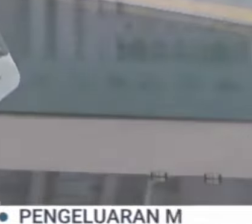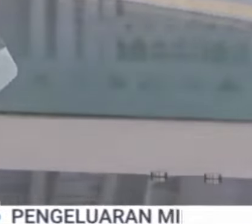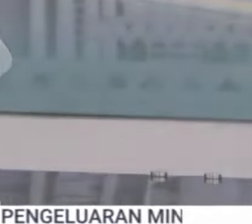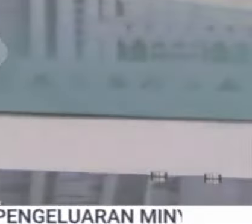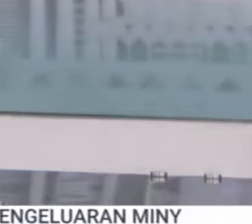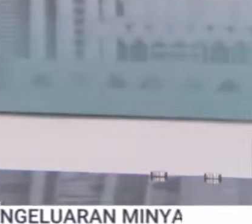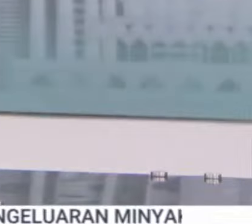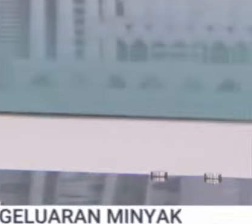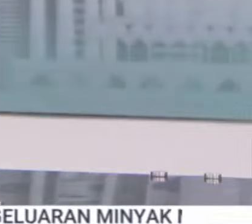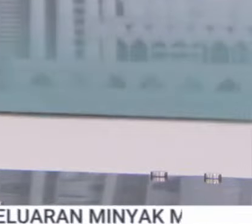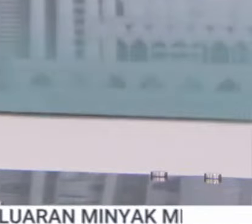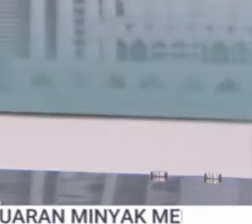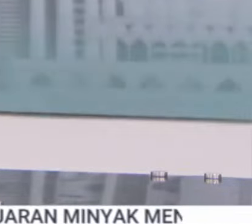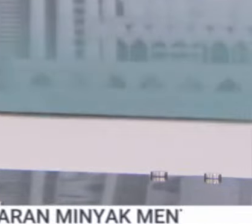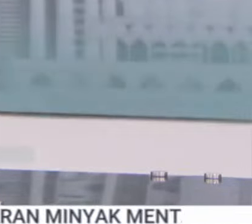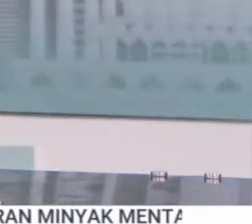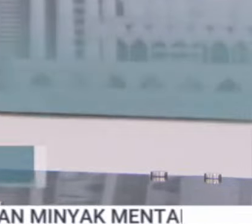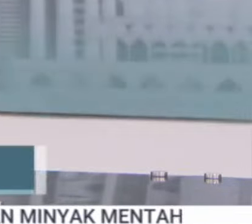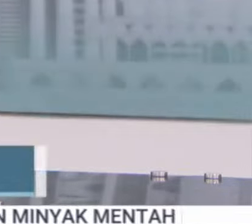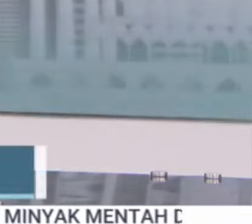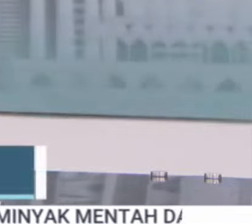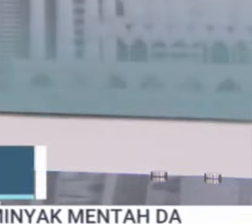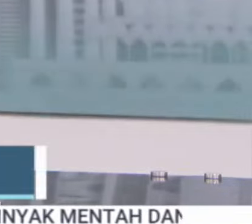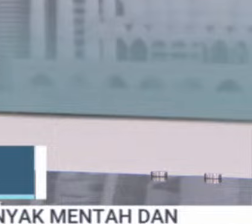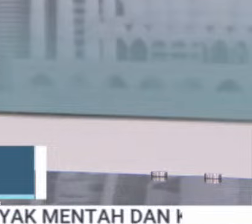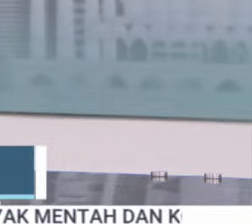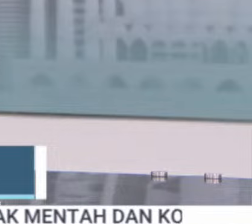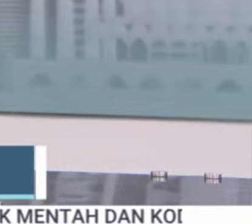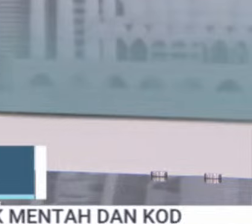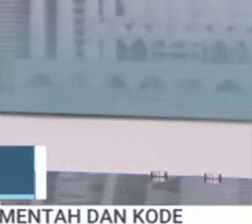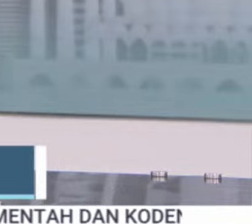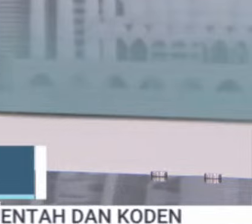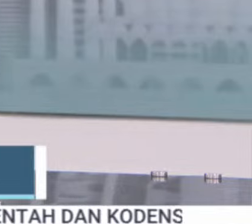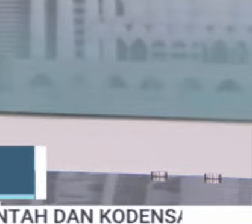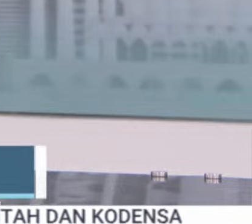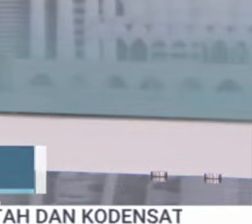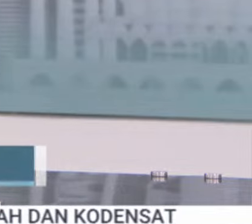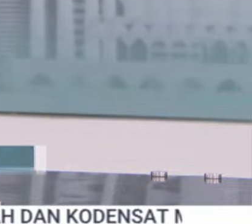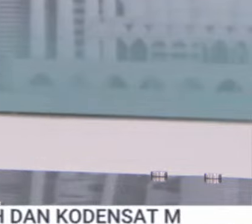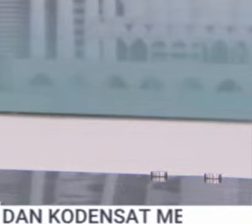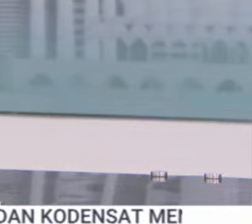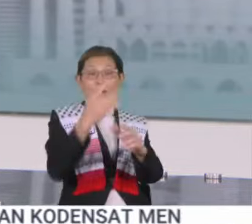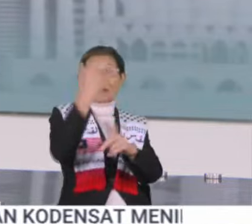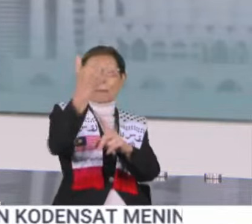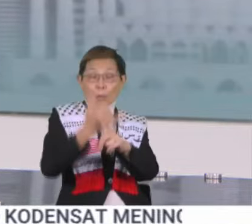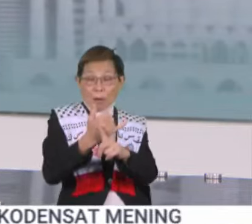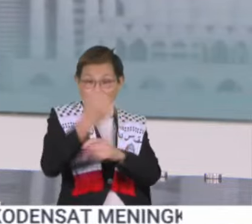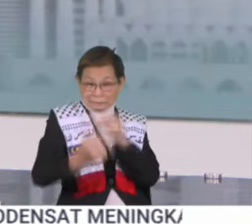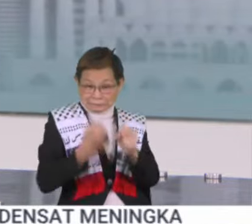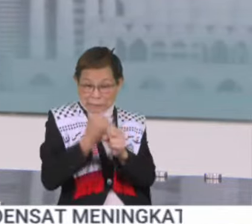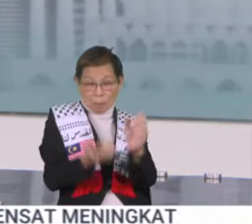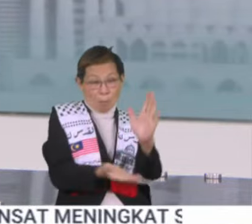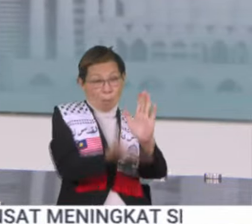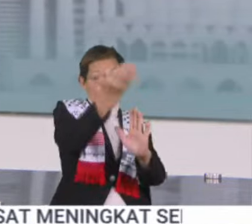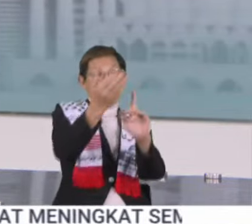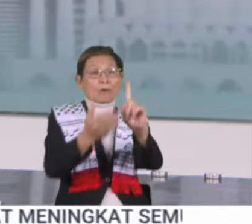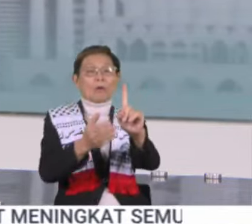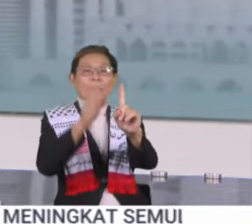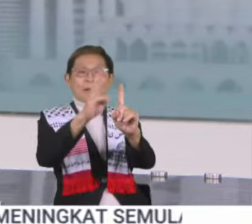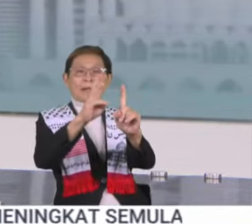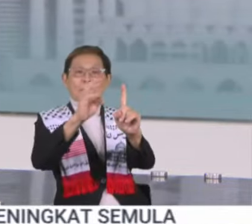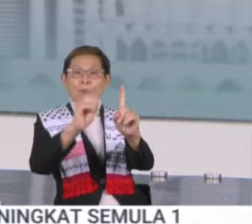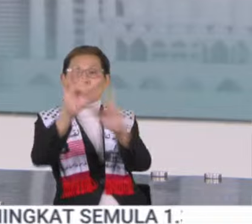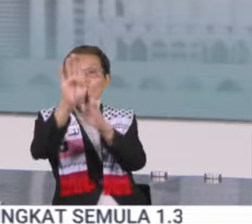Assalamualaikum, salam Malaysia Madani. Pelaburan diluluskan sepanjang tempoh 6 bulan pertama tahun ini melonjak kepada